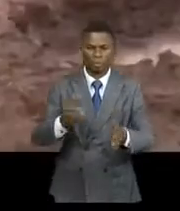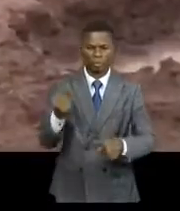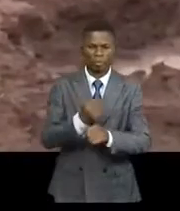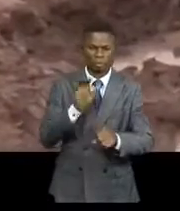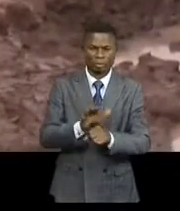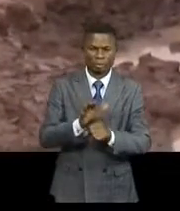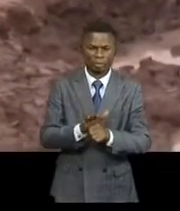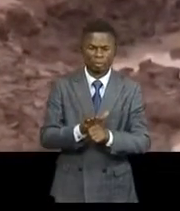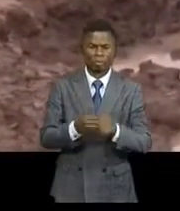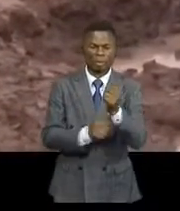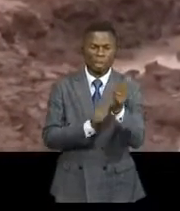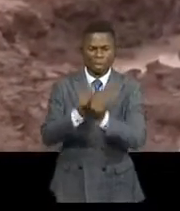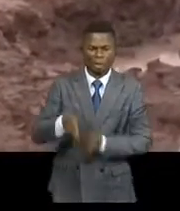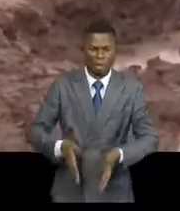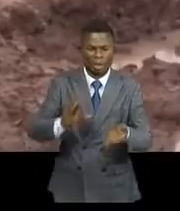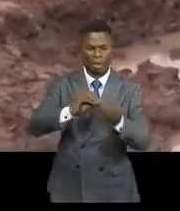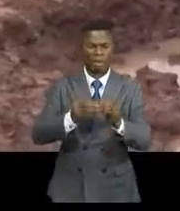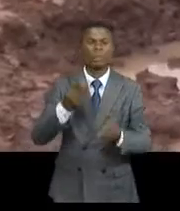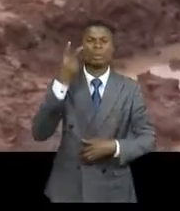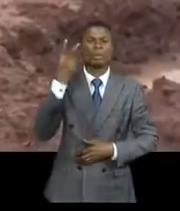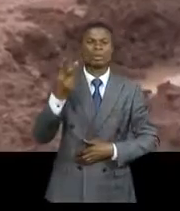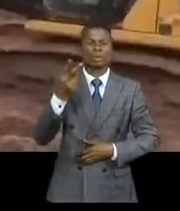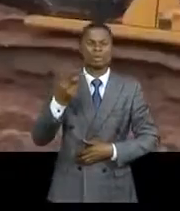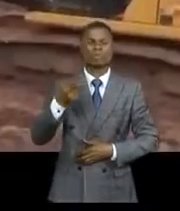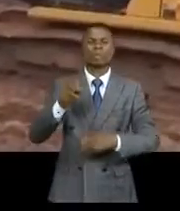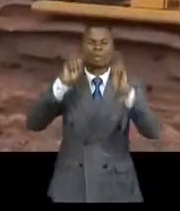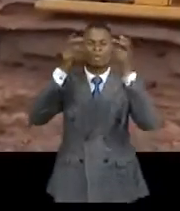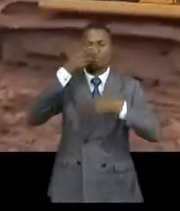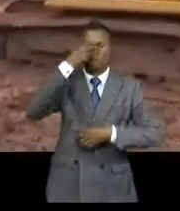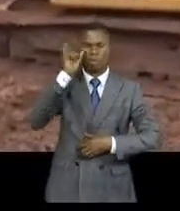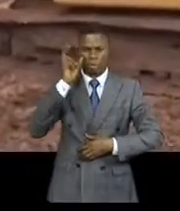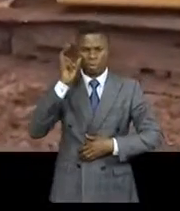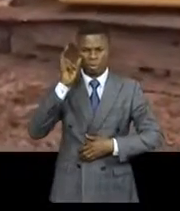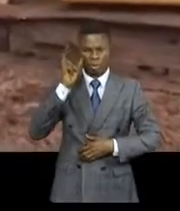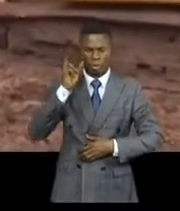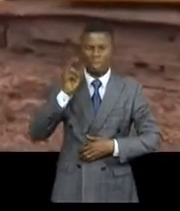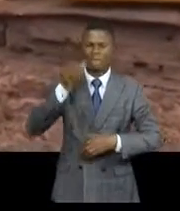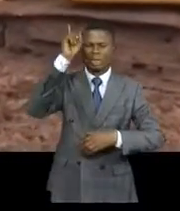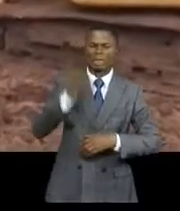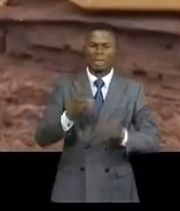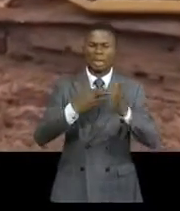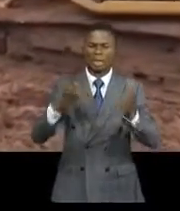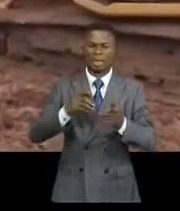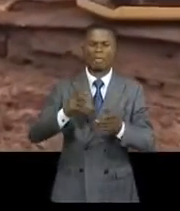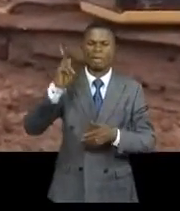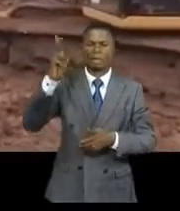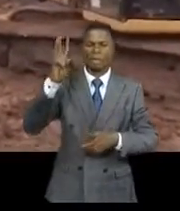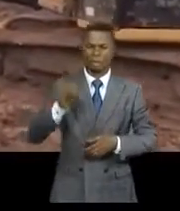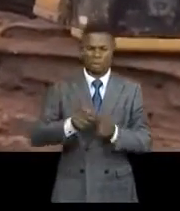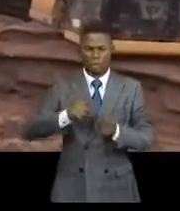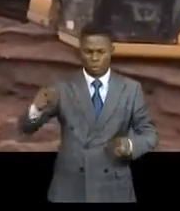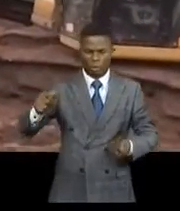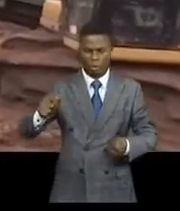cauchemars pour les usagers de la route nationale numéro 2, Bukavu-Mwenga-Kamituga, longue de 180 km. Seul le plus